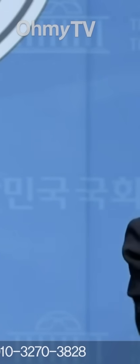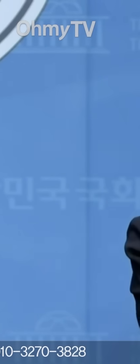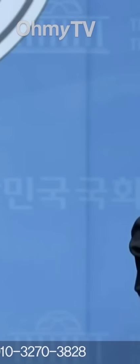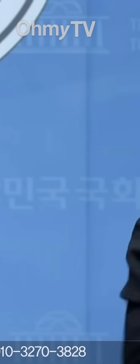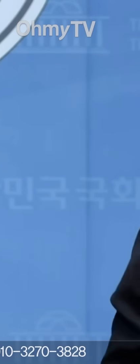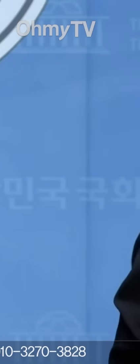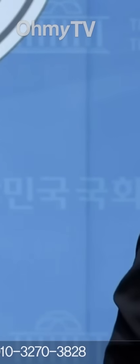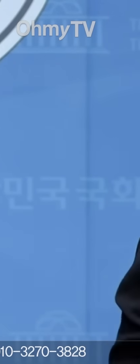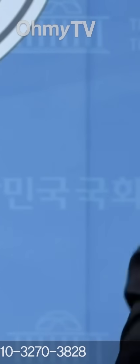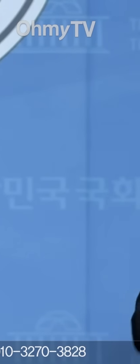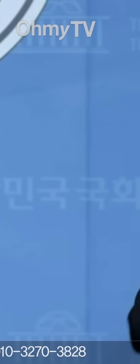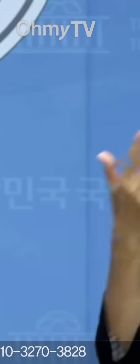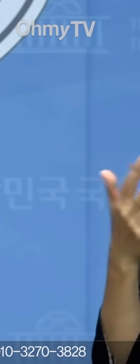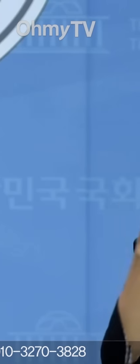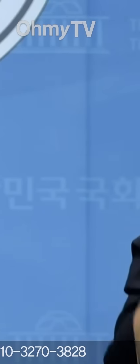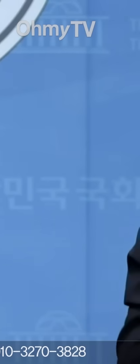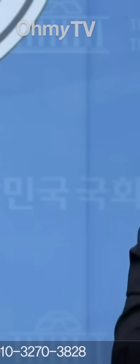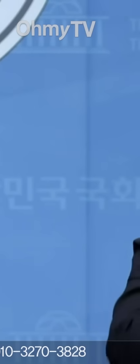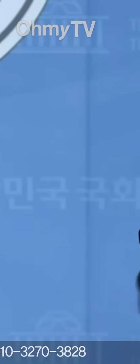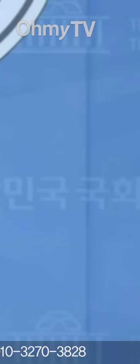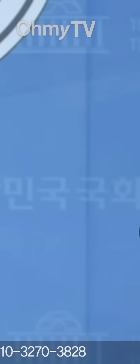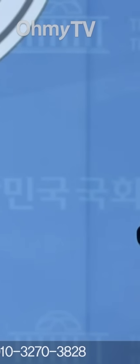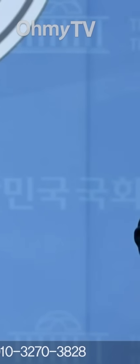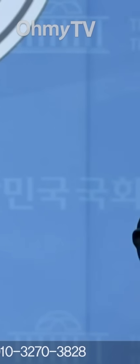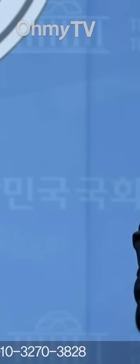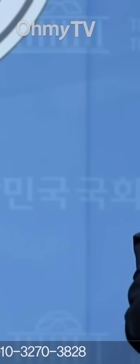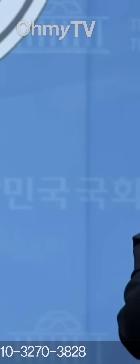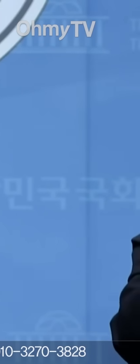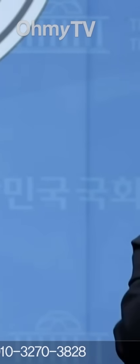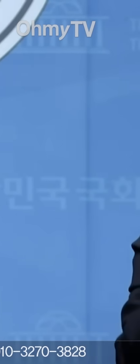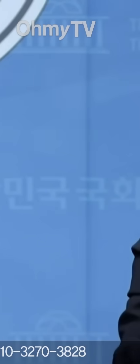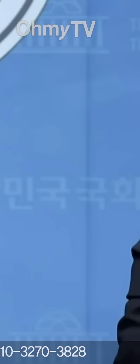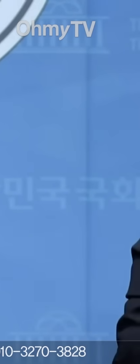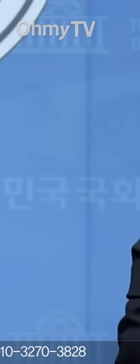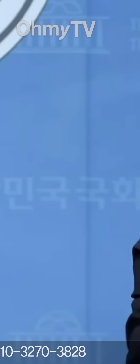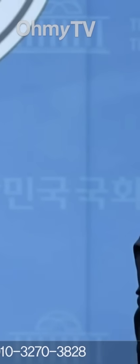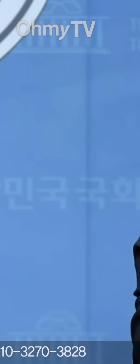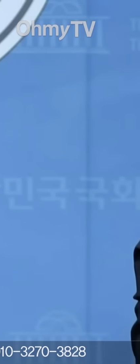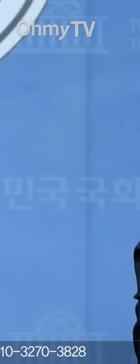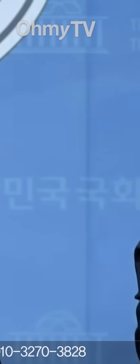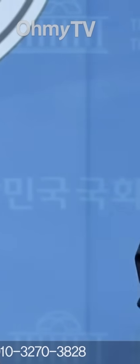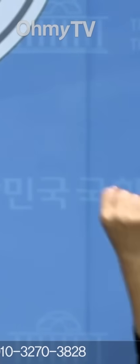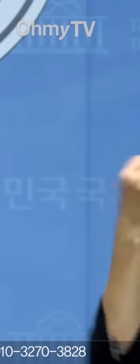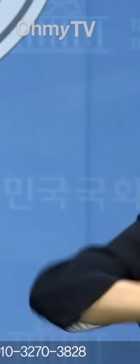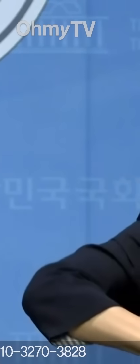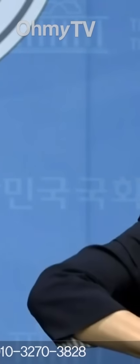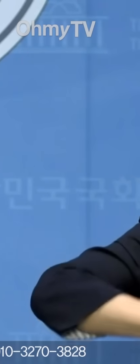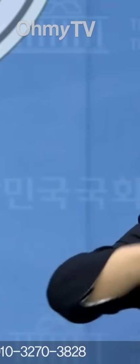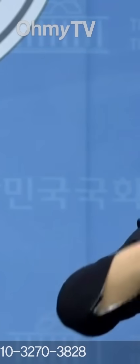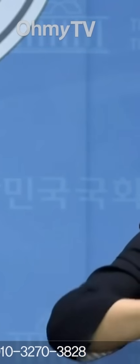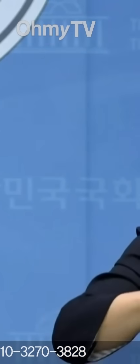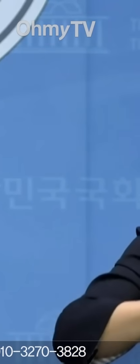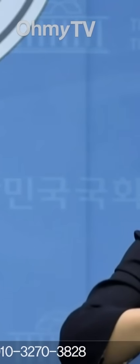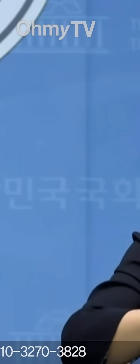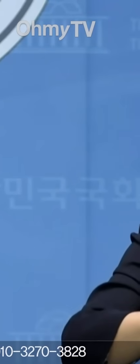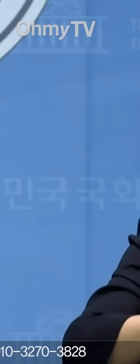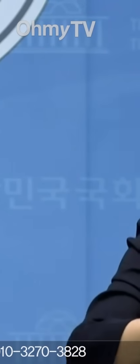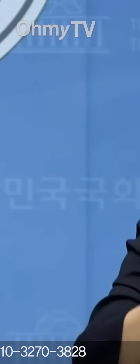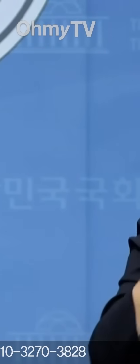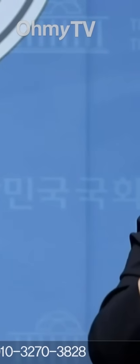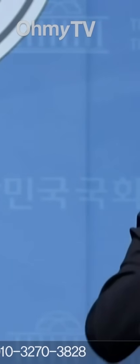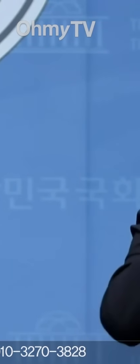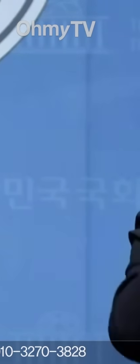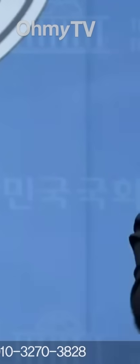대표를 기소하는 이러한 반인권적, 반헌법적 작태를 자행하고 있는